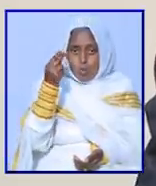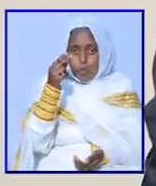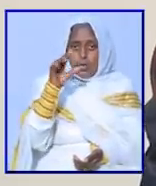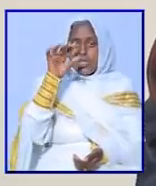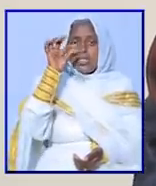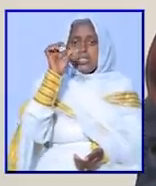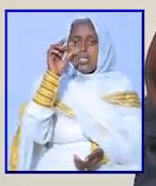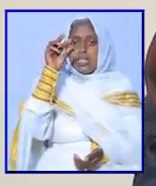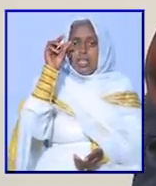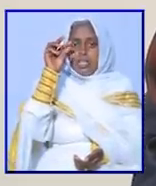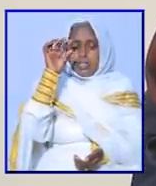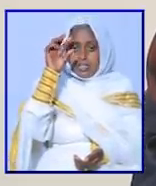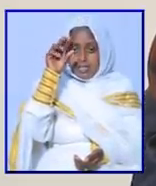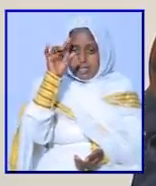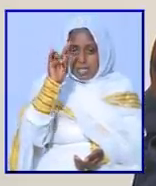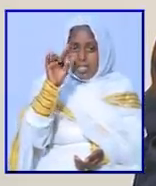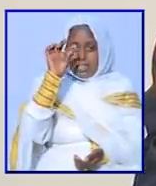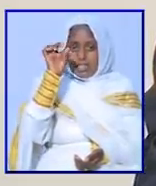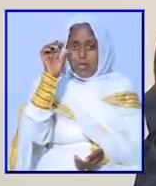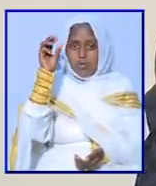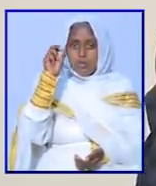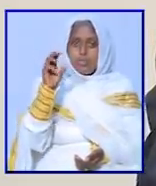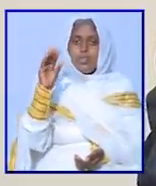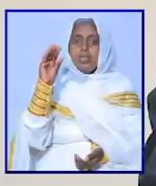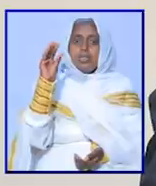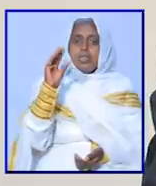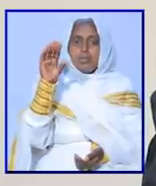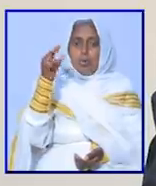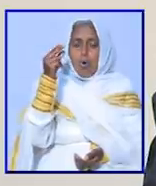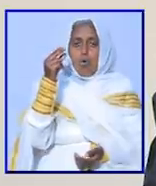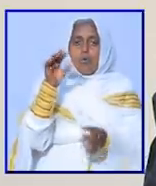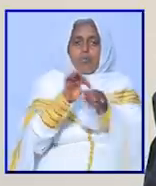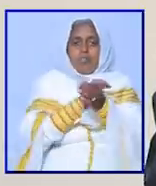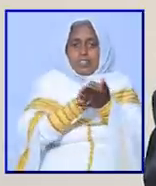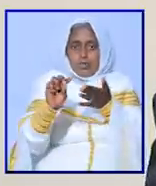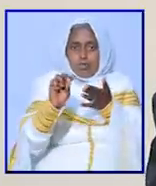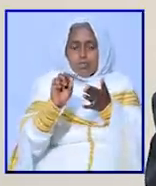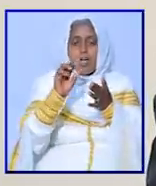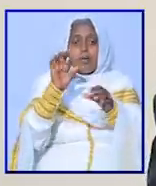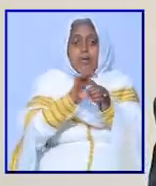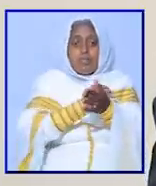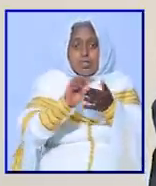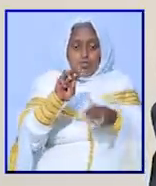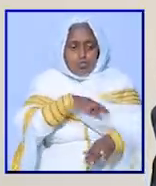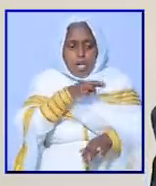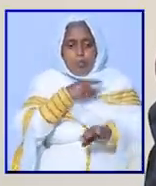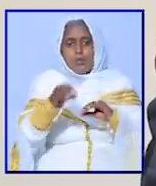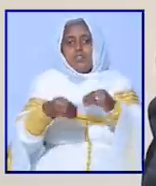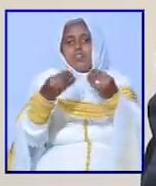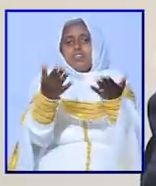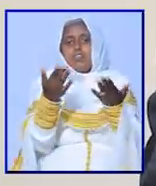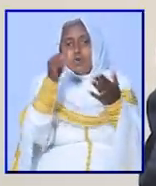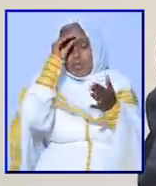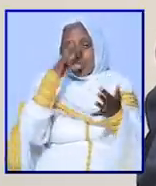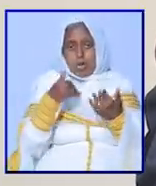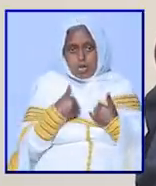ወቦዘ ተውቦ ሃይማኖተ በመንፈስ ቅዱስ፣ በመንፈስ ቅዱስ ሃይማኖት የተሰጠው ሰው አለ